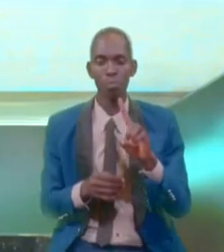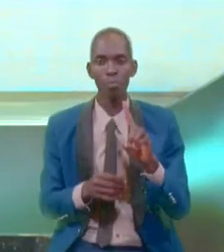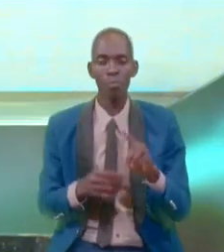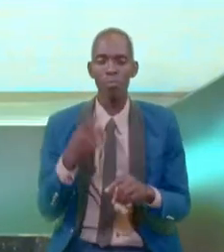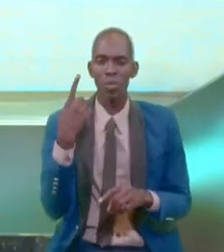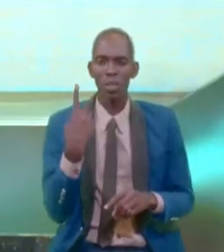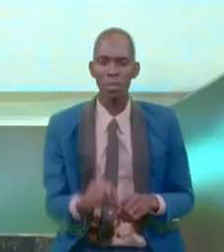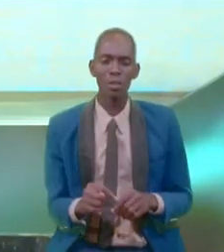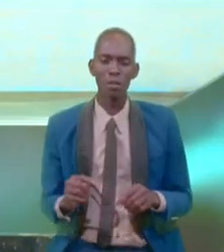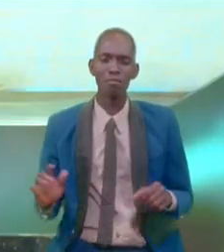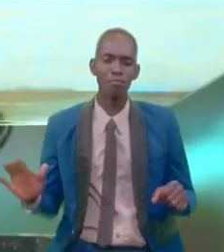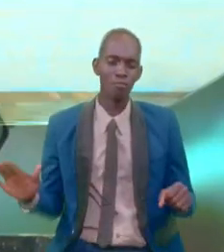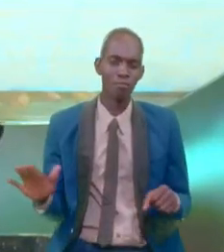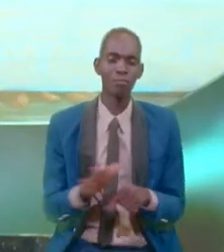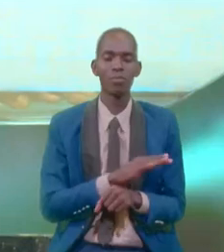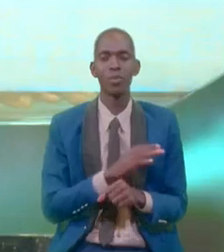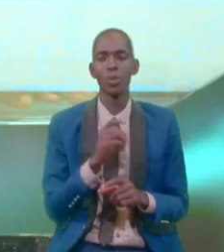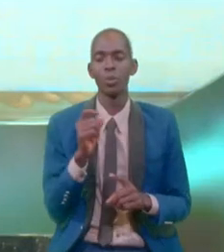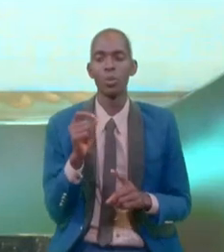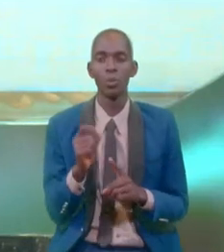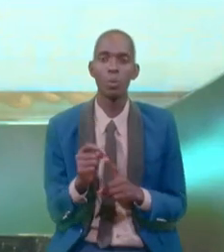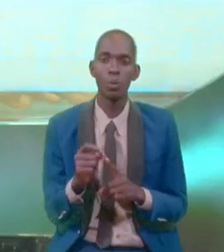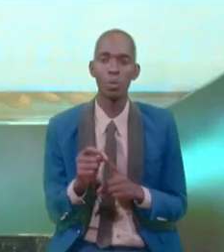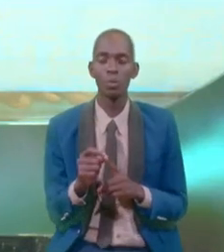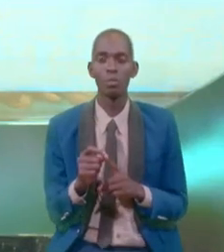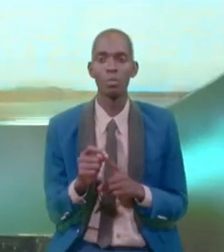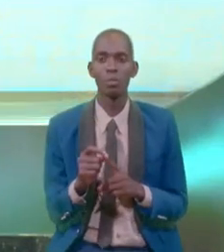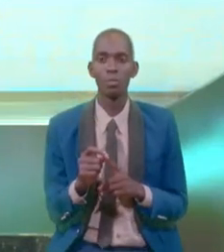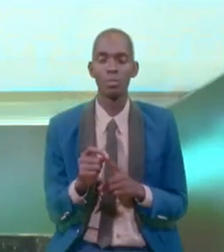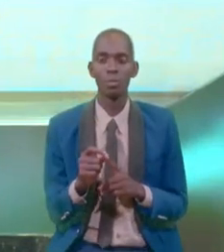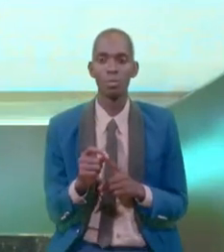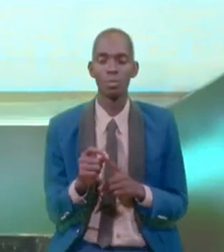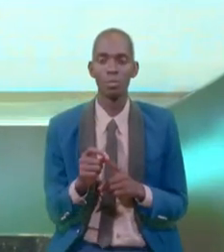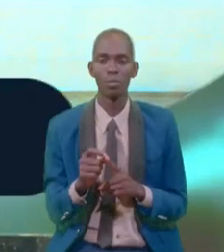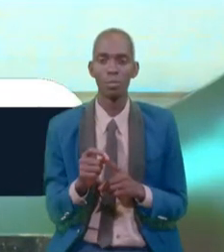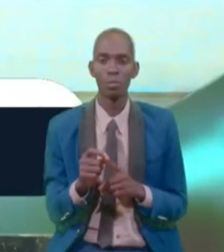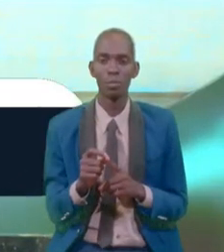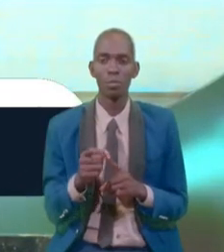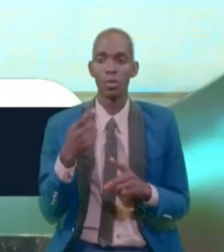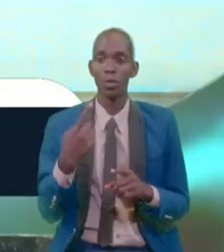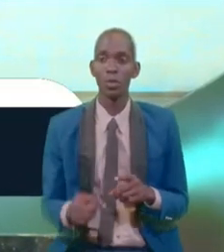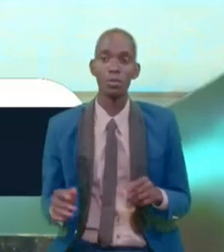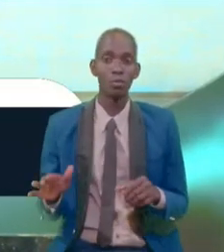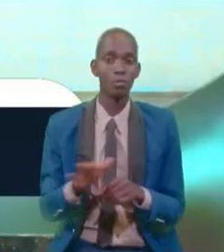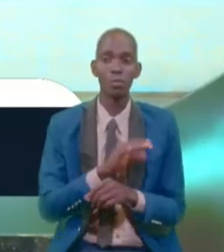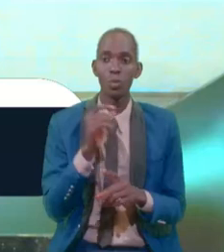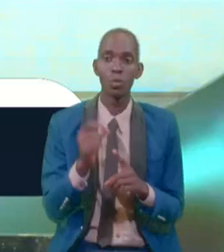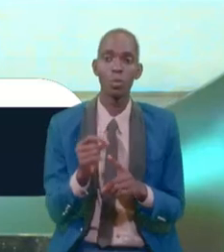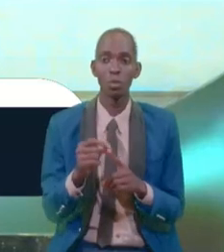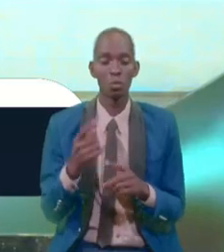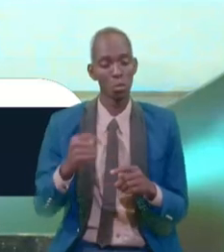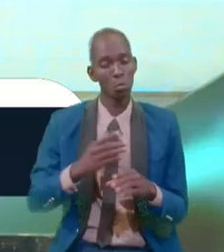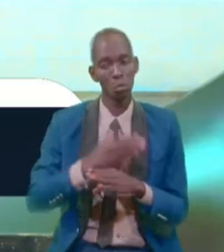un, la parole détaillée de sa sainte promesse. La